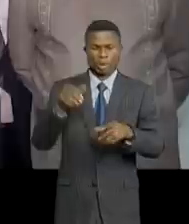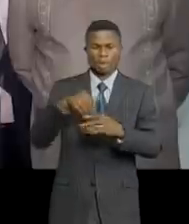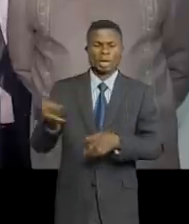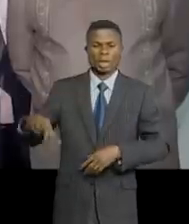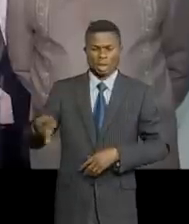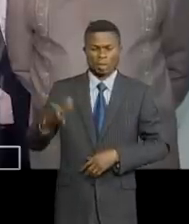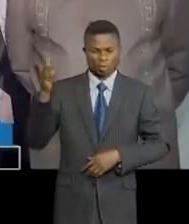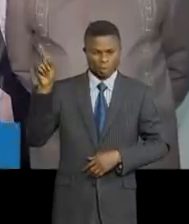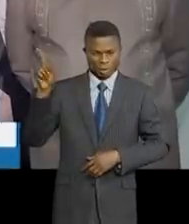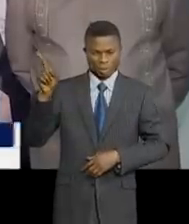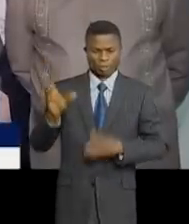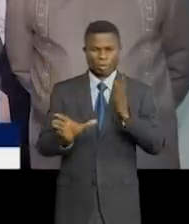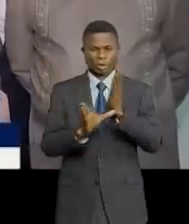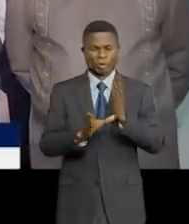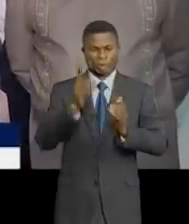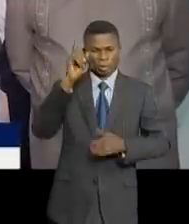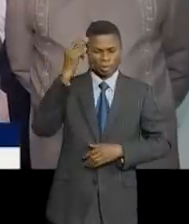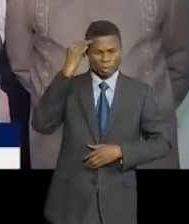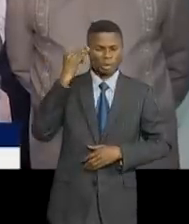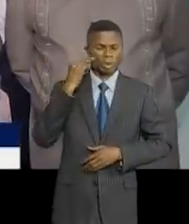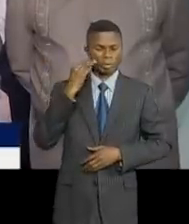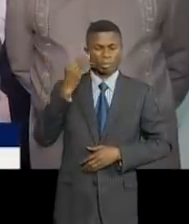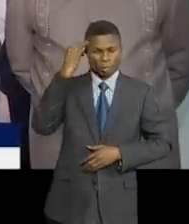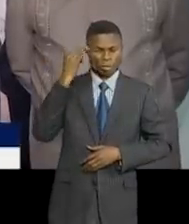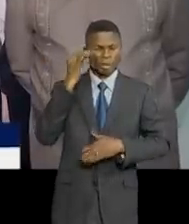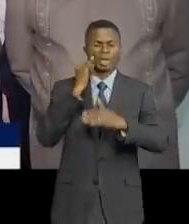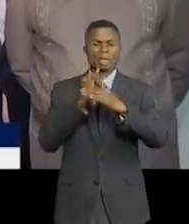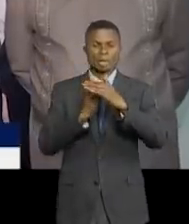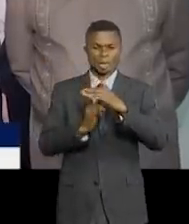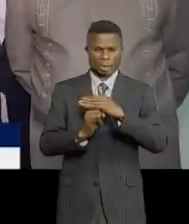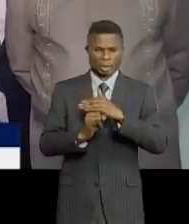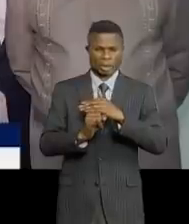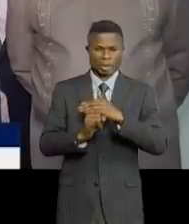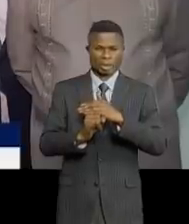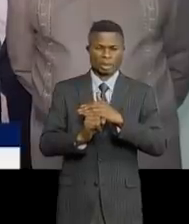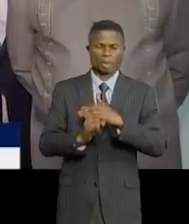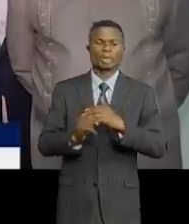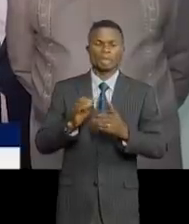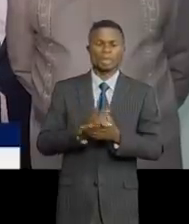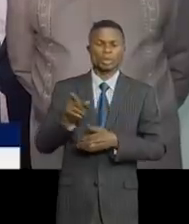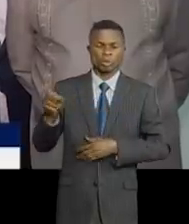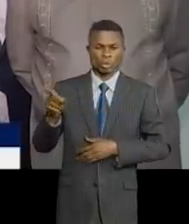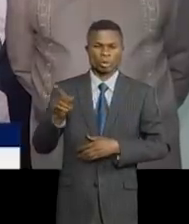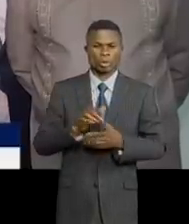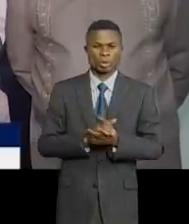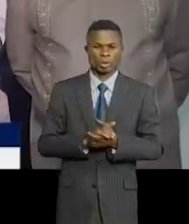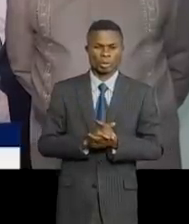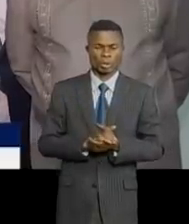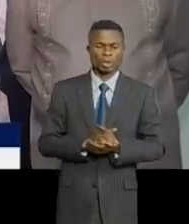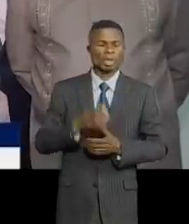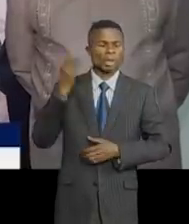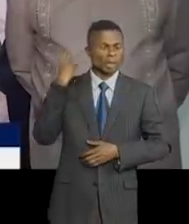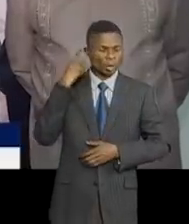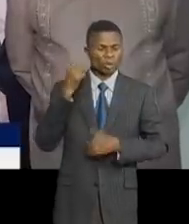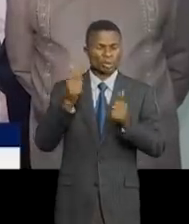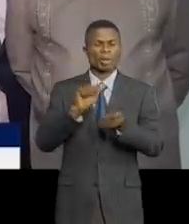Mongala. Le vice-premier ministre, ministre de l'Intérieur, d'abord un juriste, il a une bonne perception de la